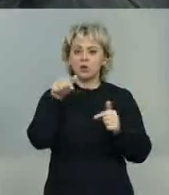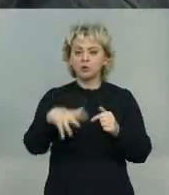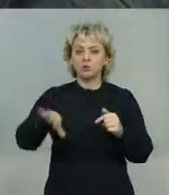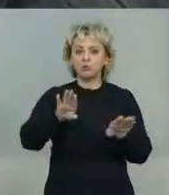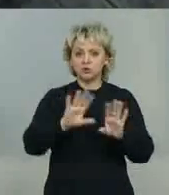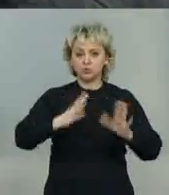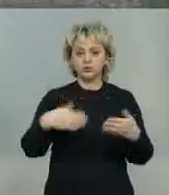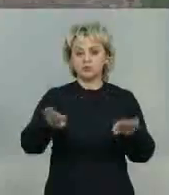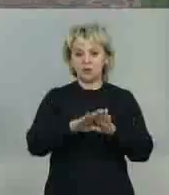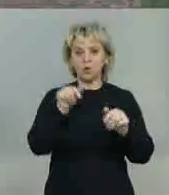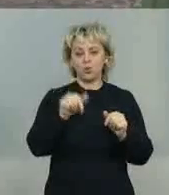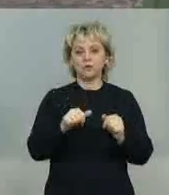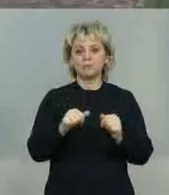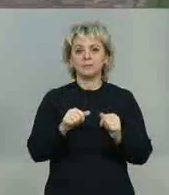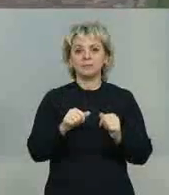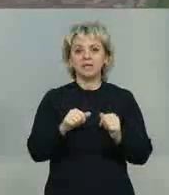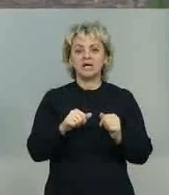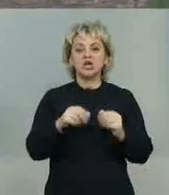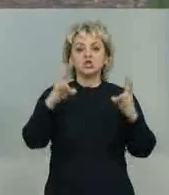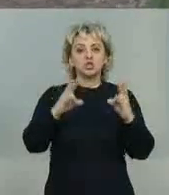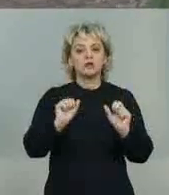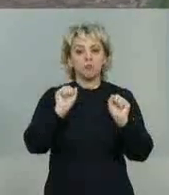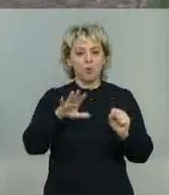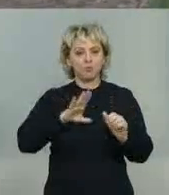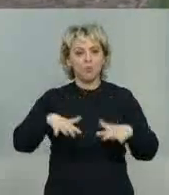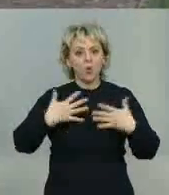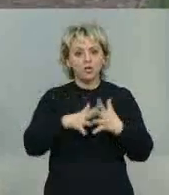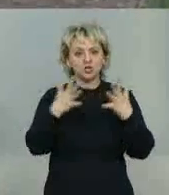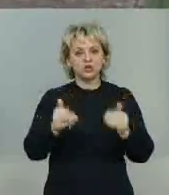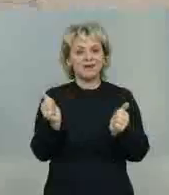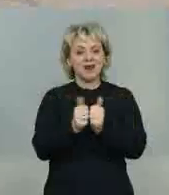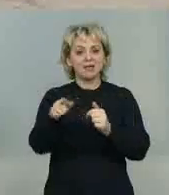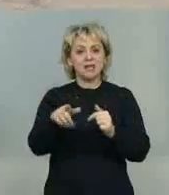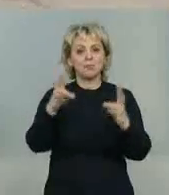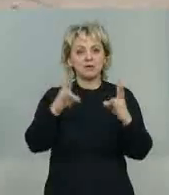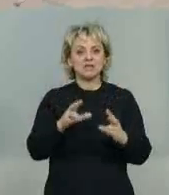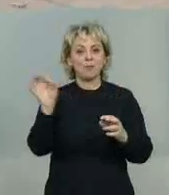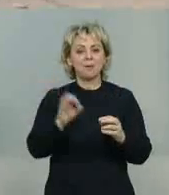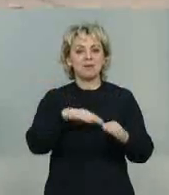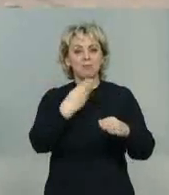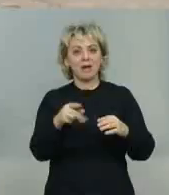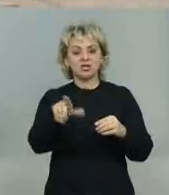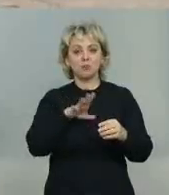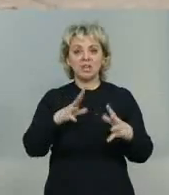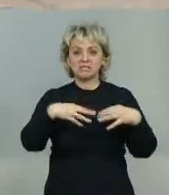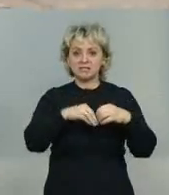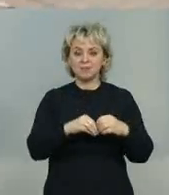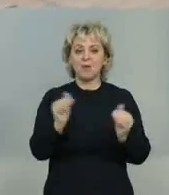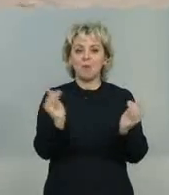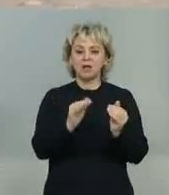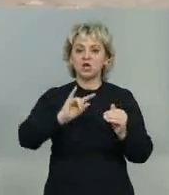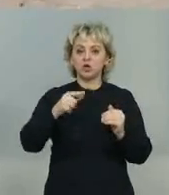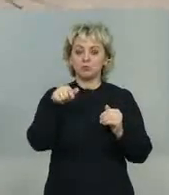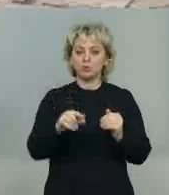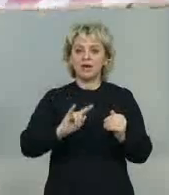произойдет такое вот... Ну... Жертв могло быть больше. Рядом с пострадавшими в момент падения ветки шла семейная пара с маленьким